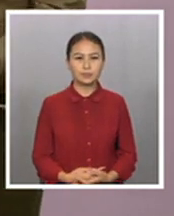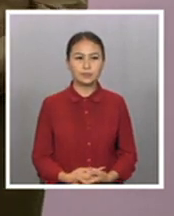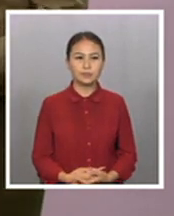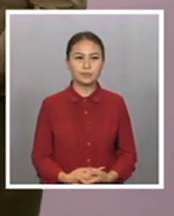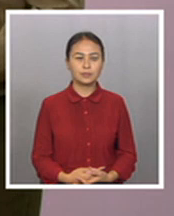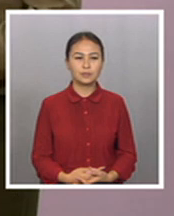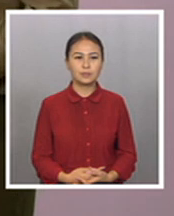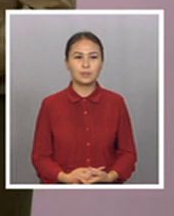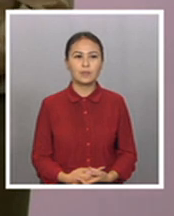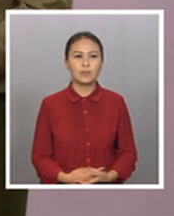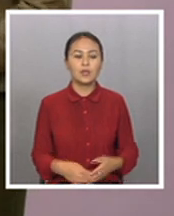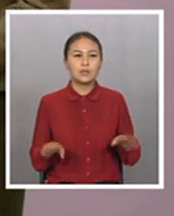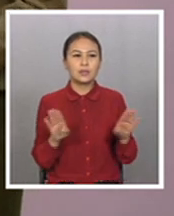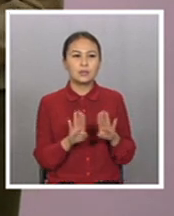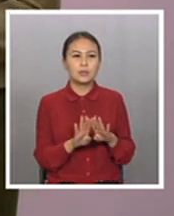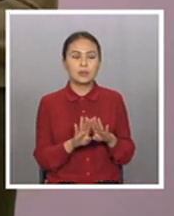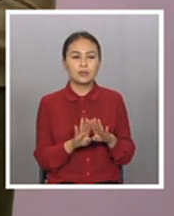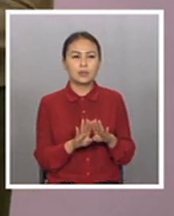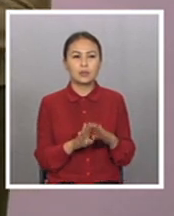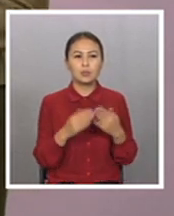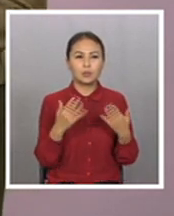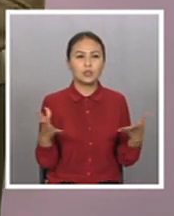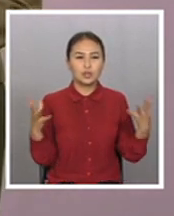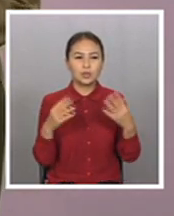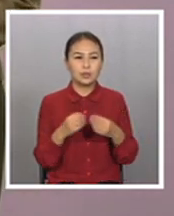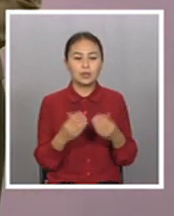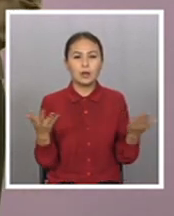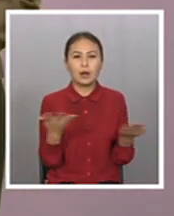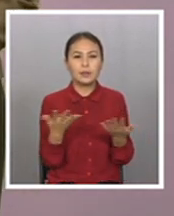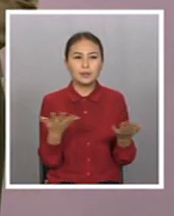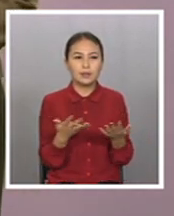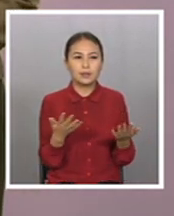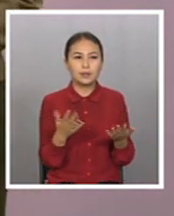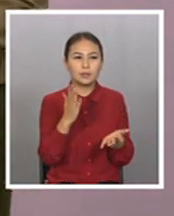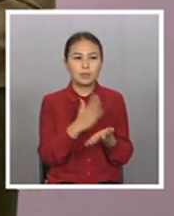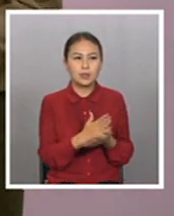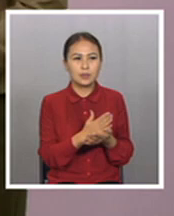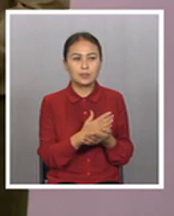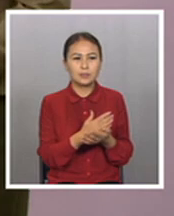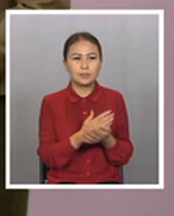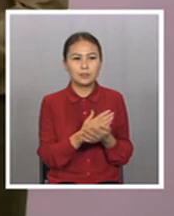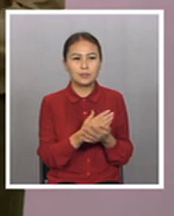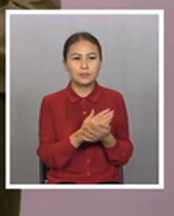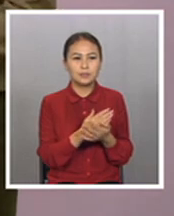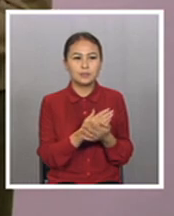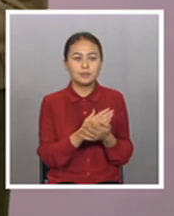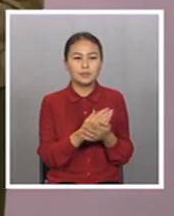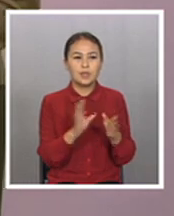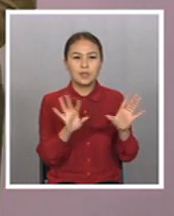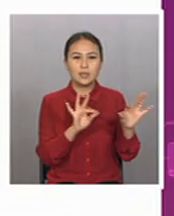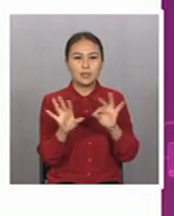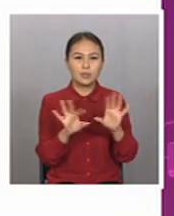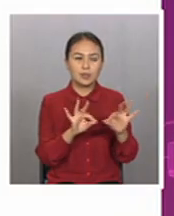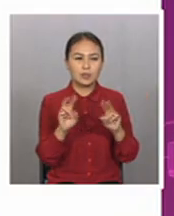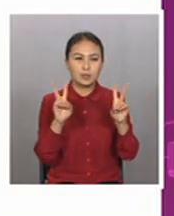тең. Демек, бұл жиындар қандай қасиетке ие? Терімділік